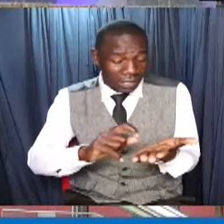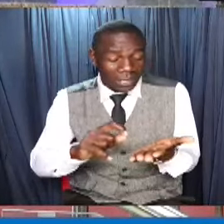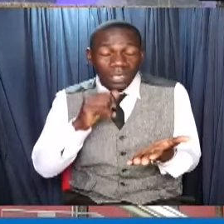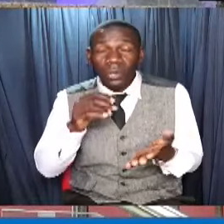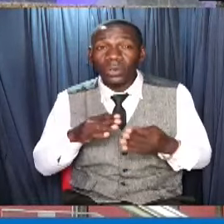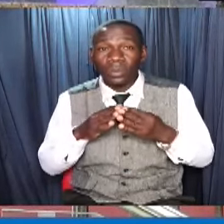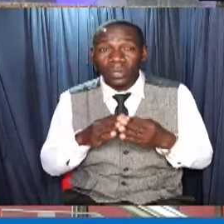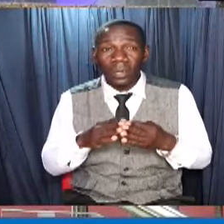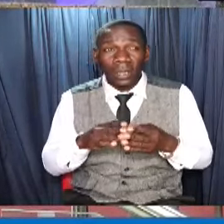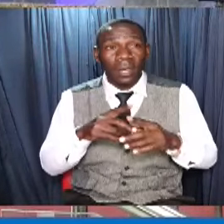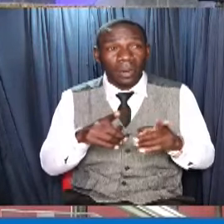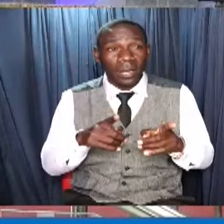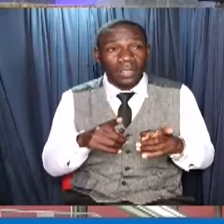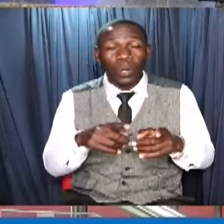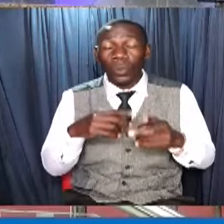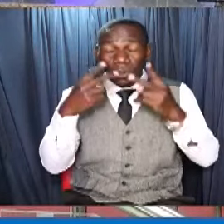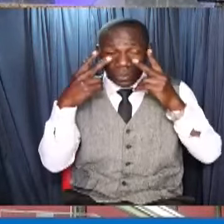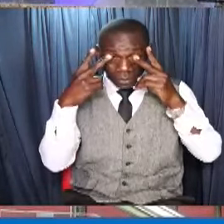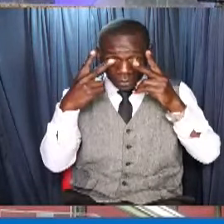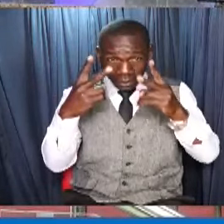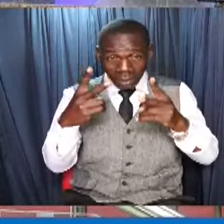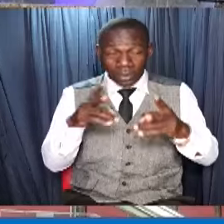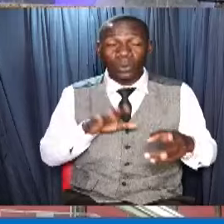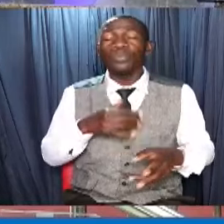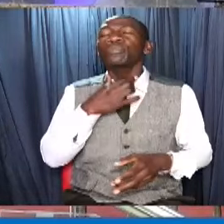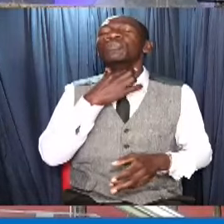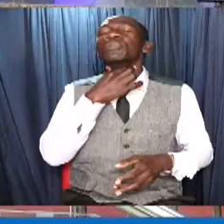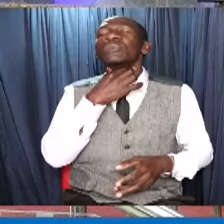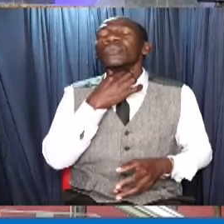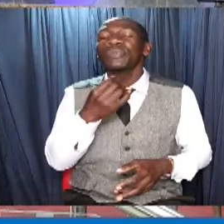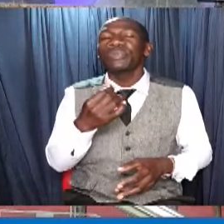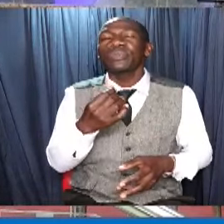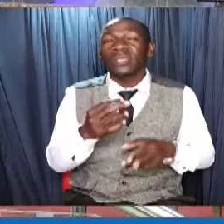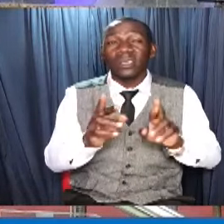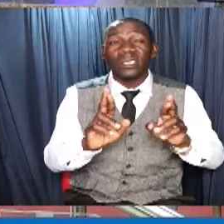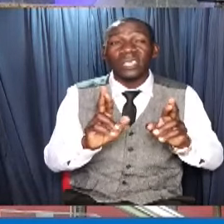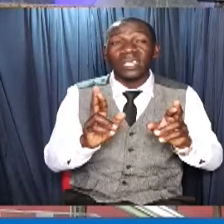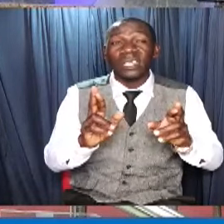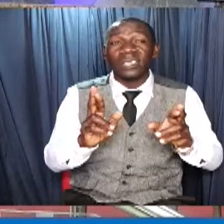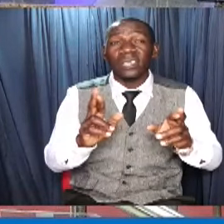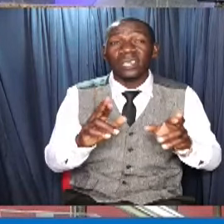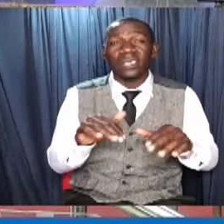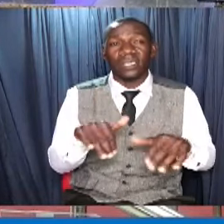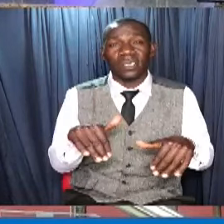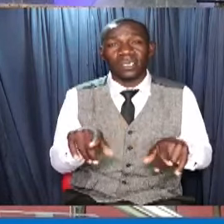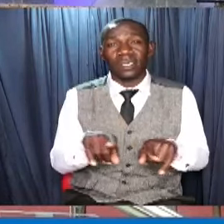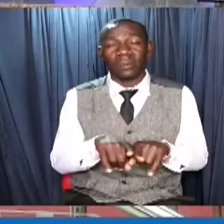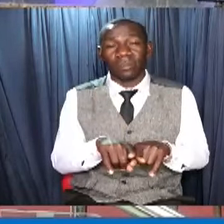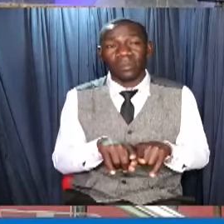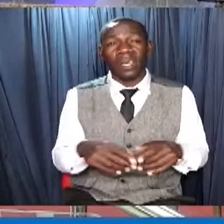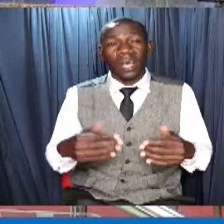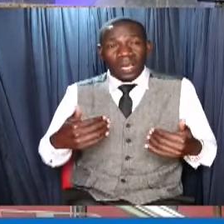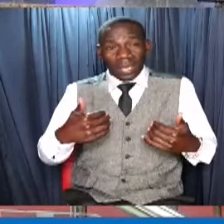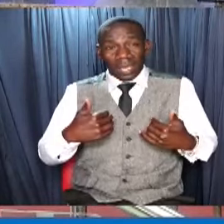msizini. It says that lakini mtazamaye mwanamke kwa kumtamani ameshatenda. But one who looks at a woman lustfully, you have already done the sin. Nilipata